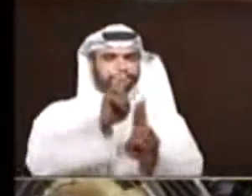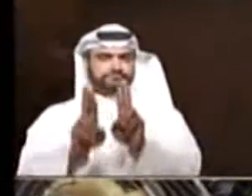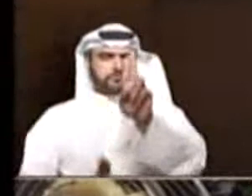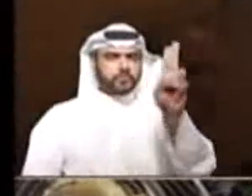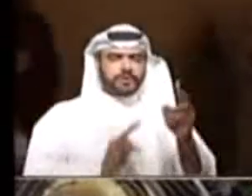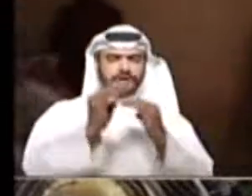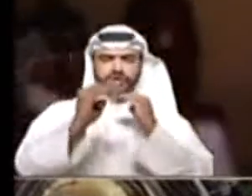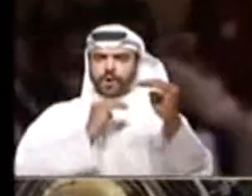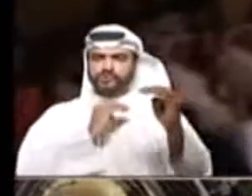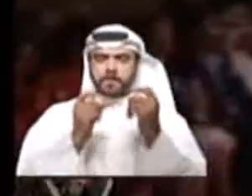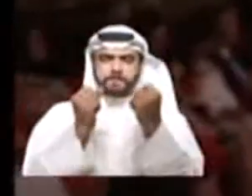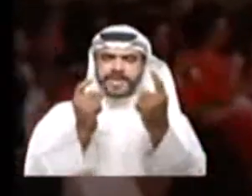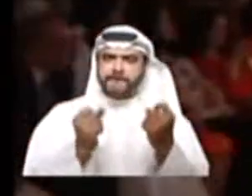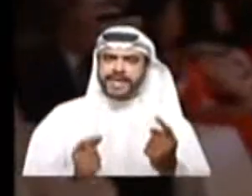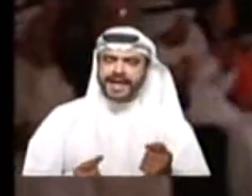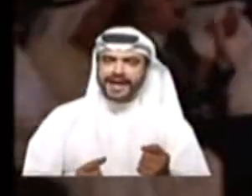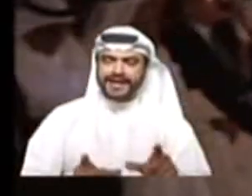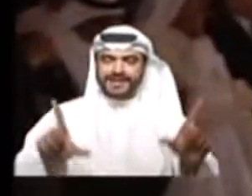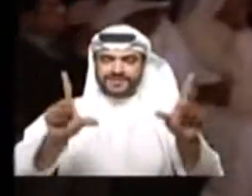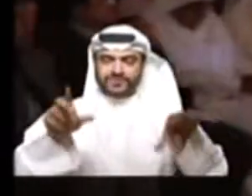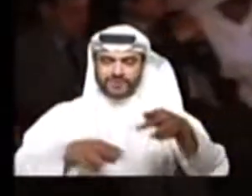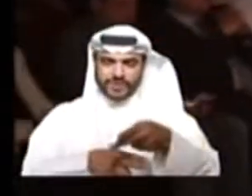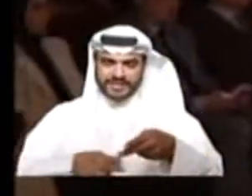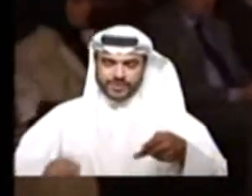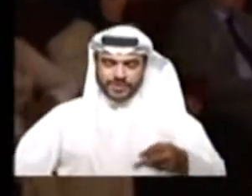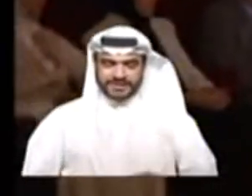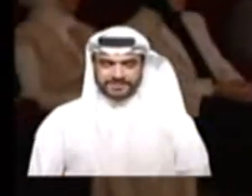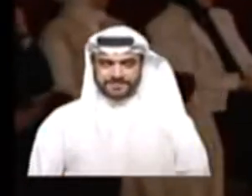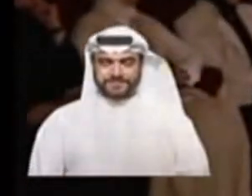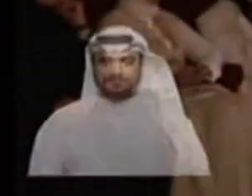شاركوا في البرنامج. جيهان حبيب، تلفزيون دولة الكويت.